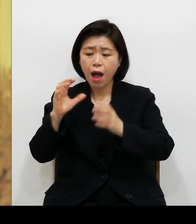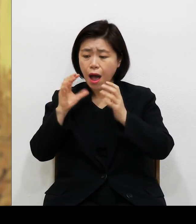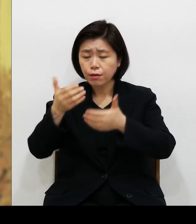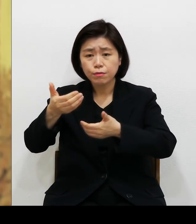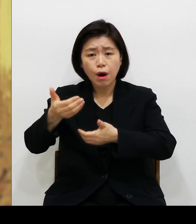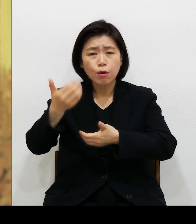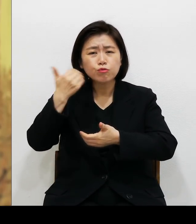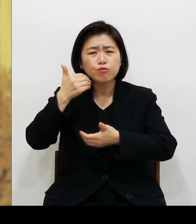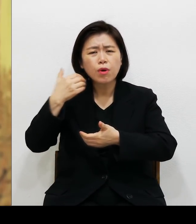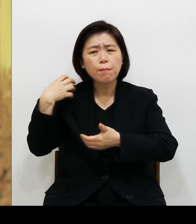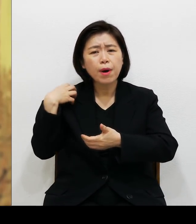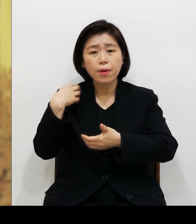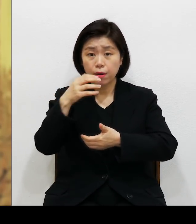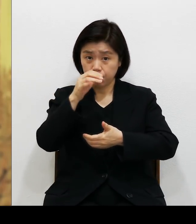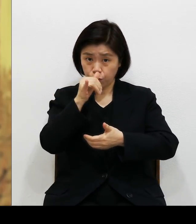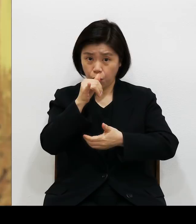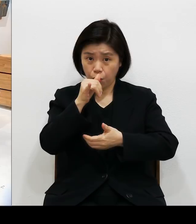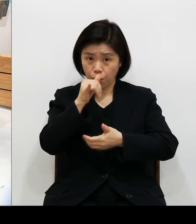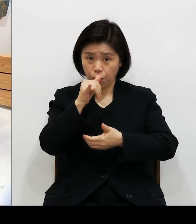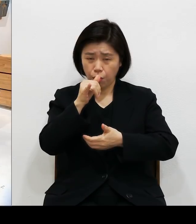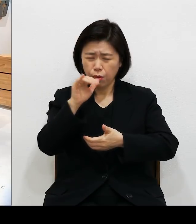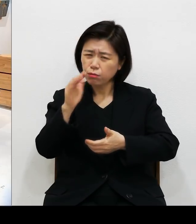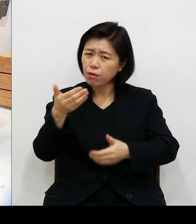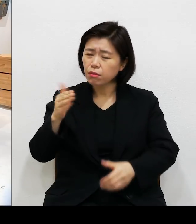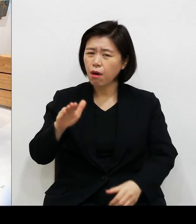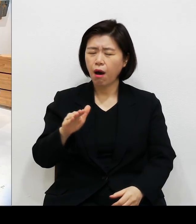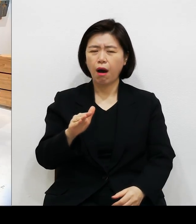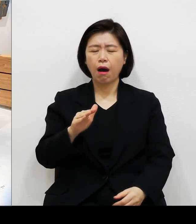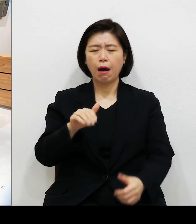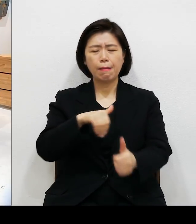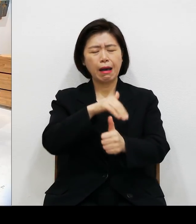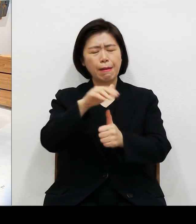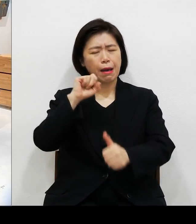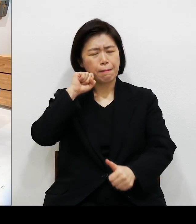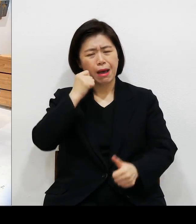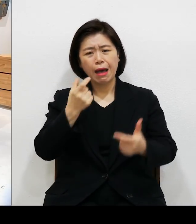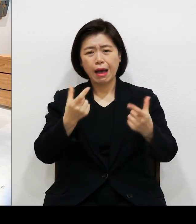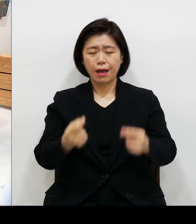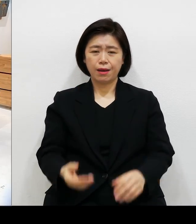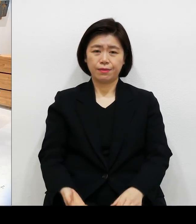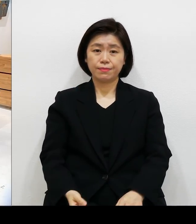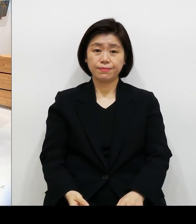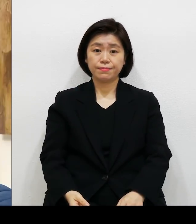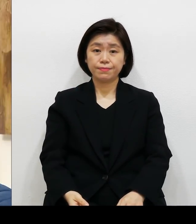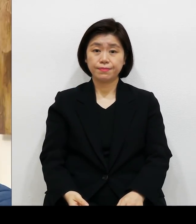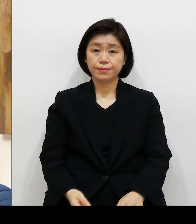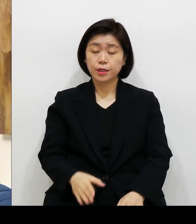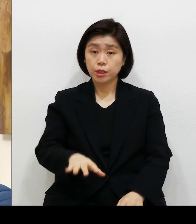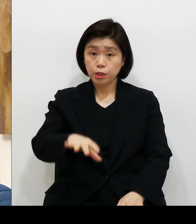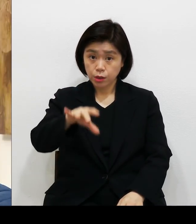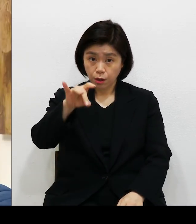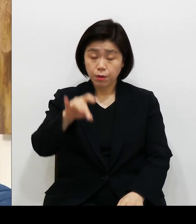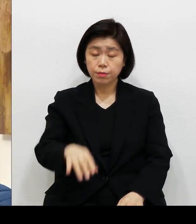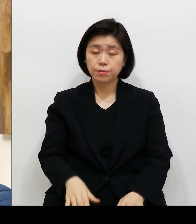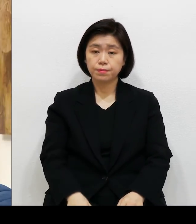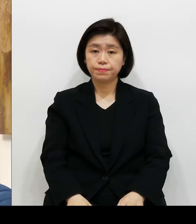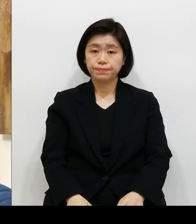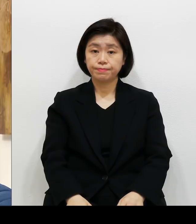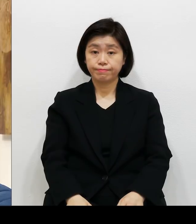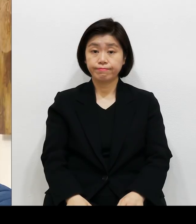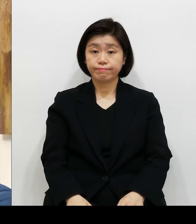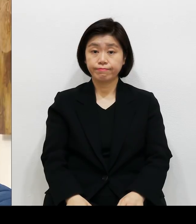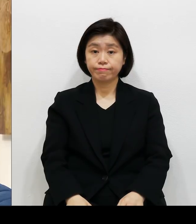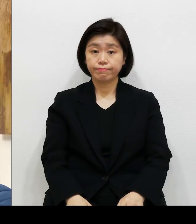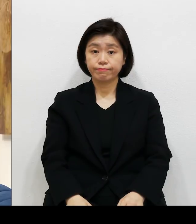아빠와 딸아이 둘만 남겨진 모습이 일단 걱정이 돼요. 상상만 해도. 네. 어떻게 버티셨을까요? 처음에는요, 이제